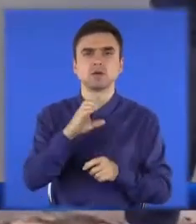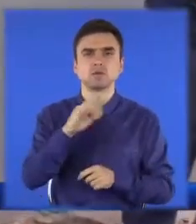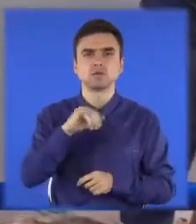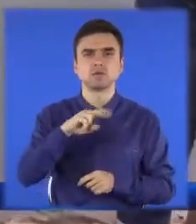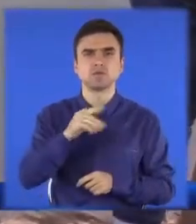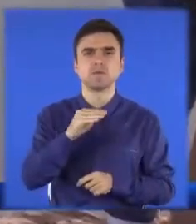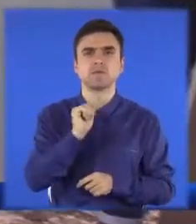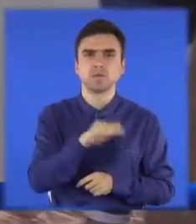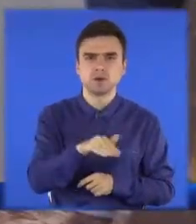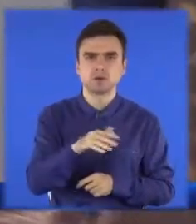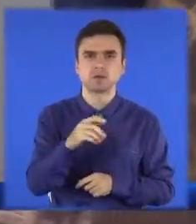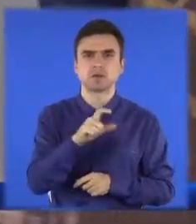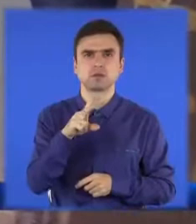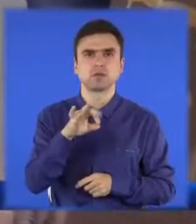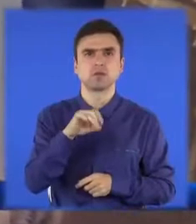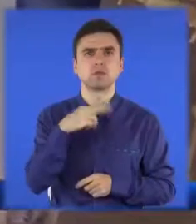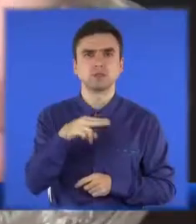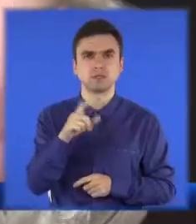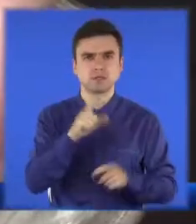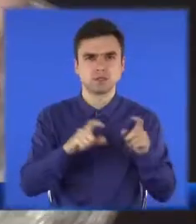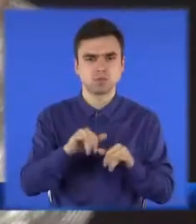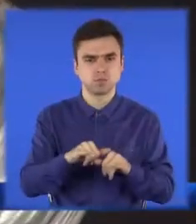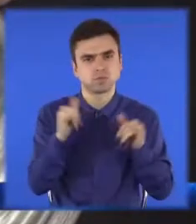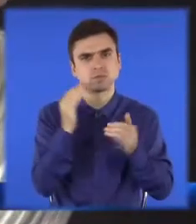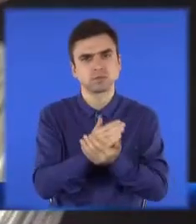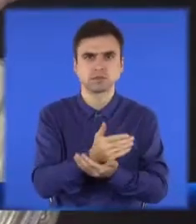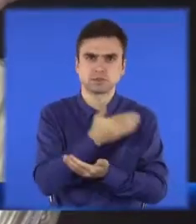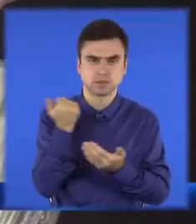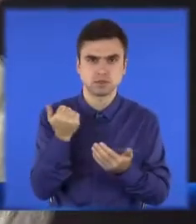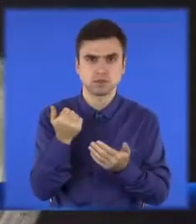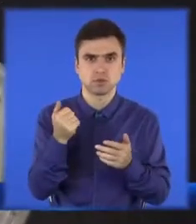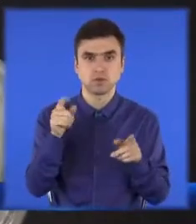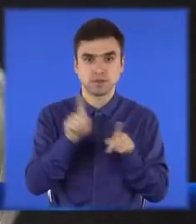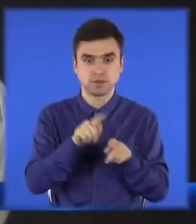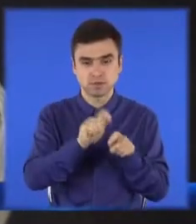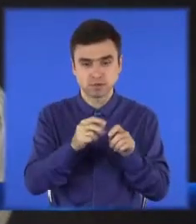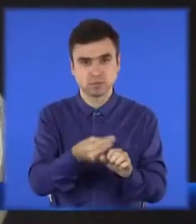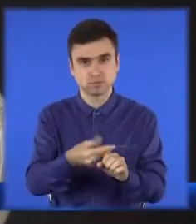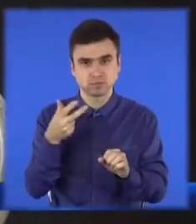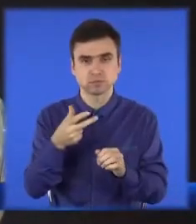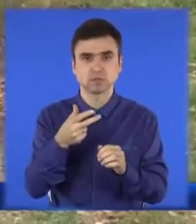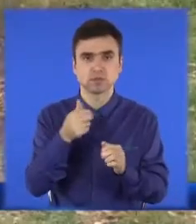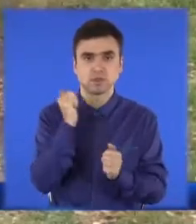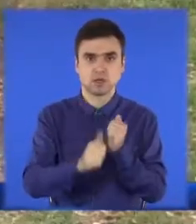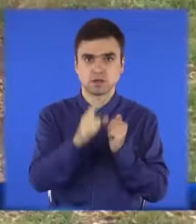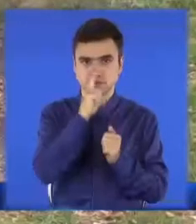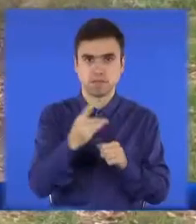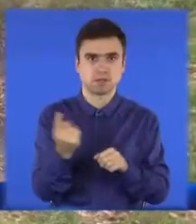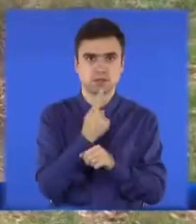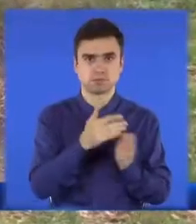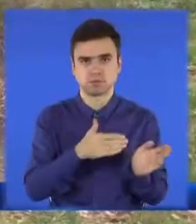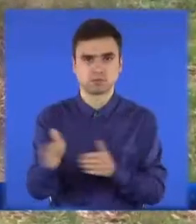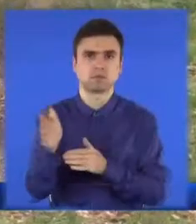і хлоридів. Експерти розповідають, такий моніторинг проводять щомісяця. Це необхідно, аби визначити